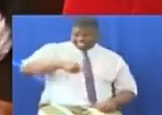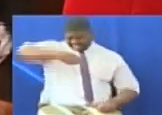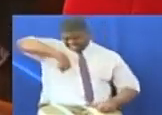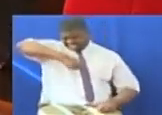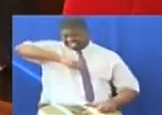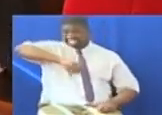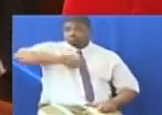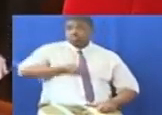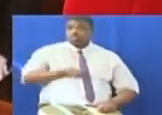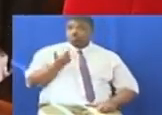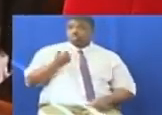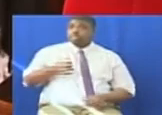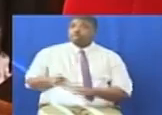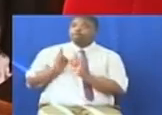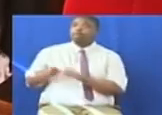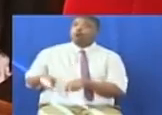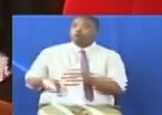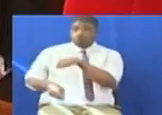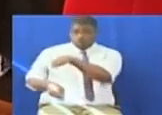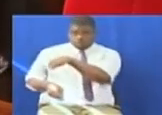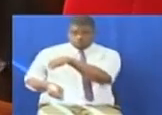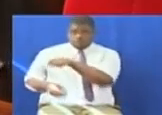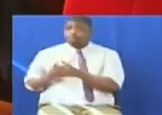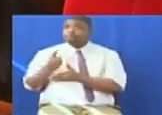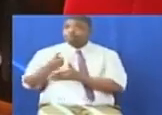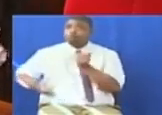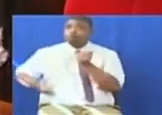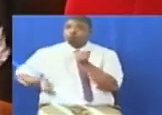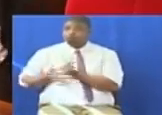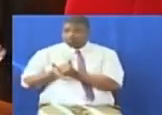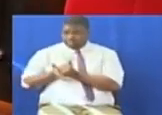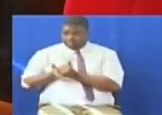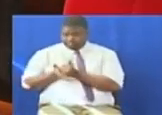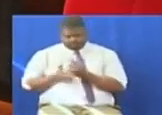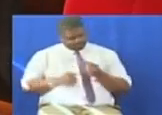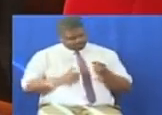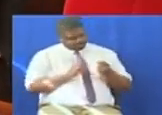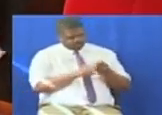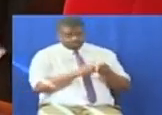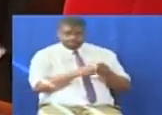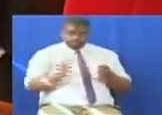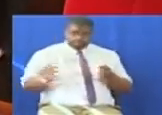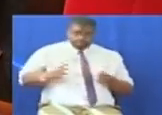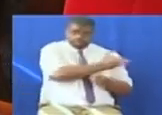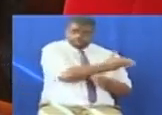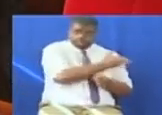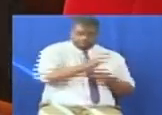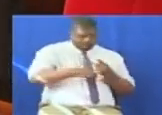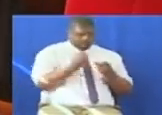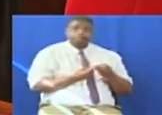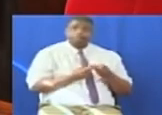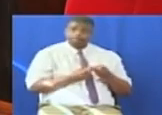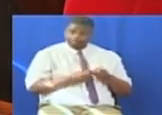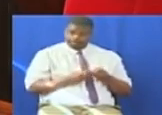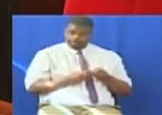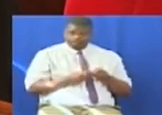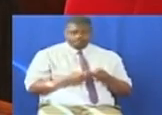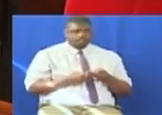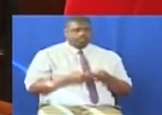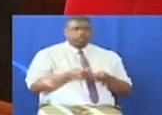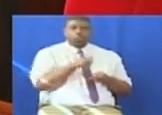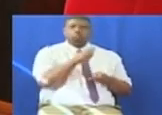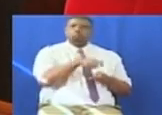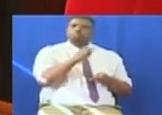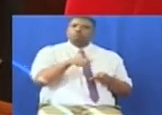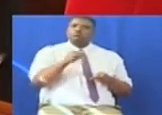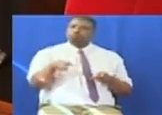Kwa hiyo Mheshimiwa Spika, hili ni moja la uchumi. Lakini la pili, ukiwaweka wananchi wako